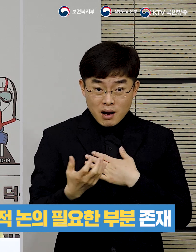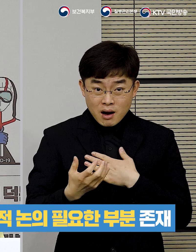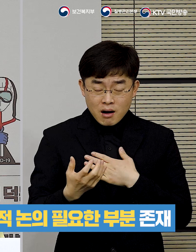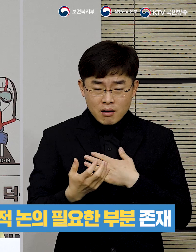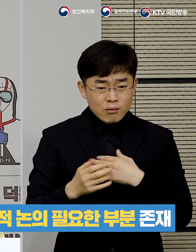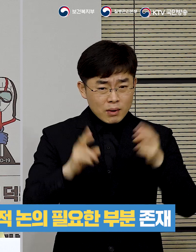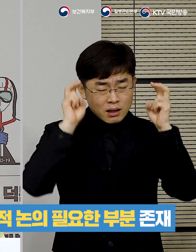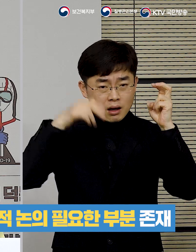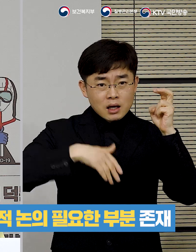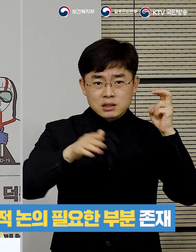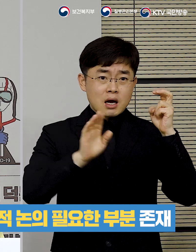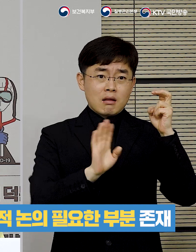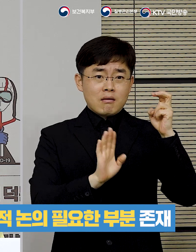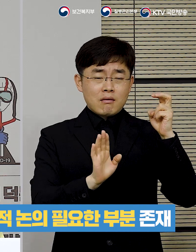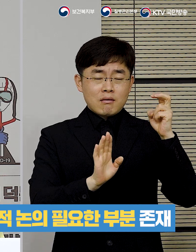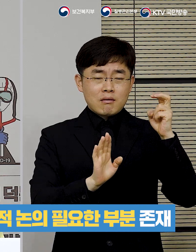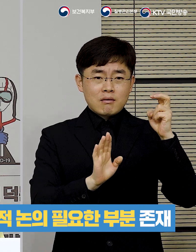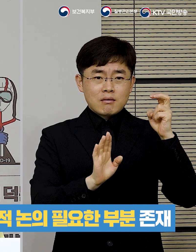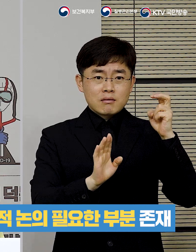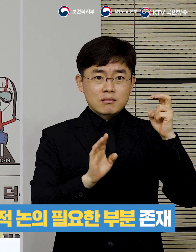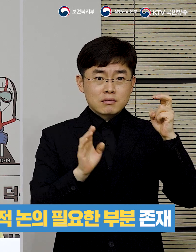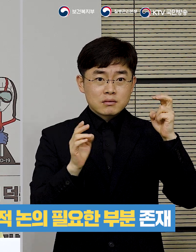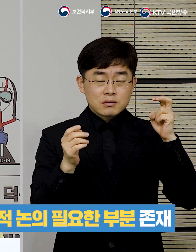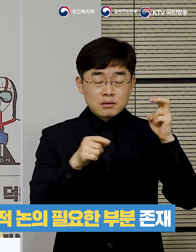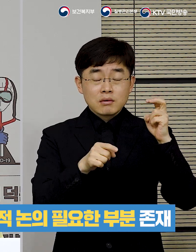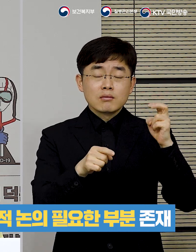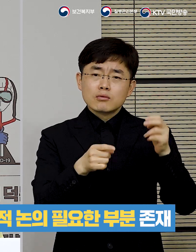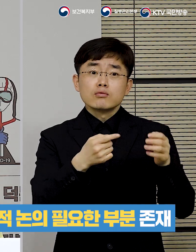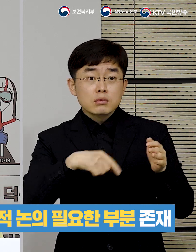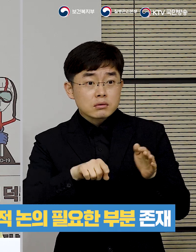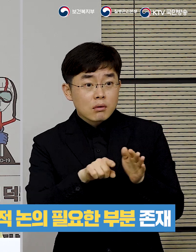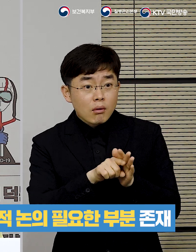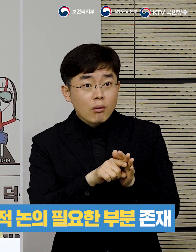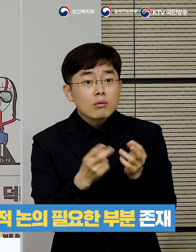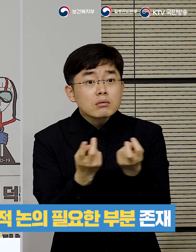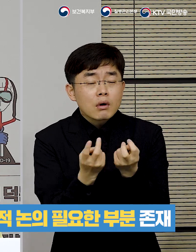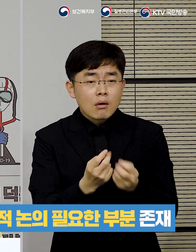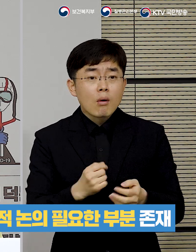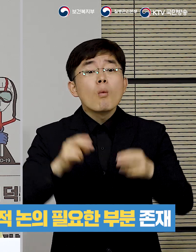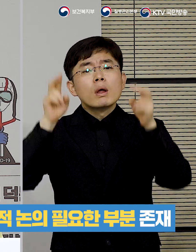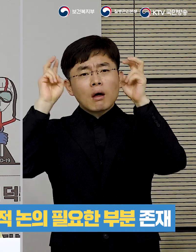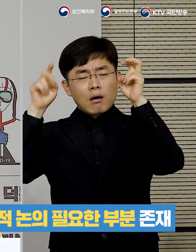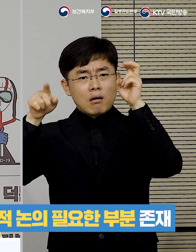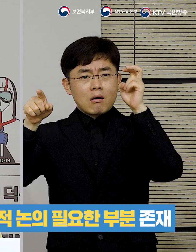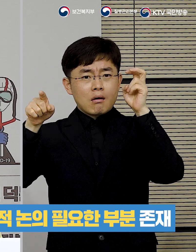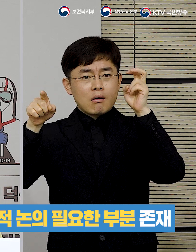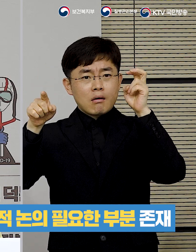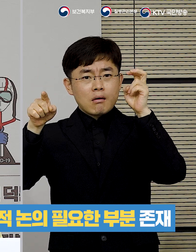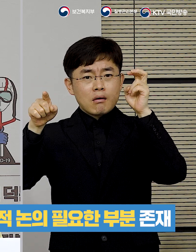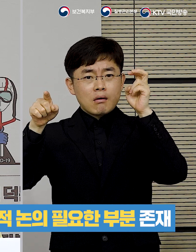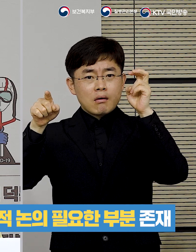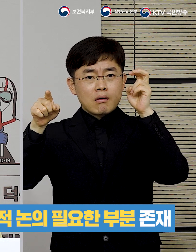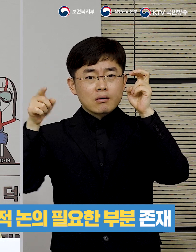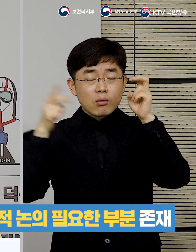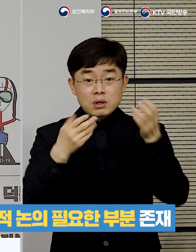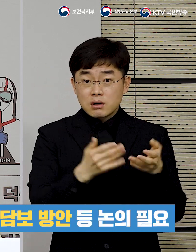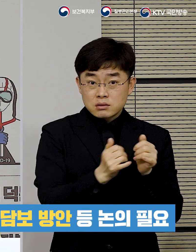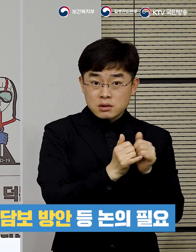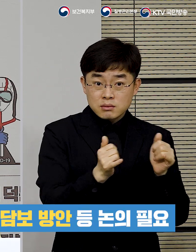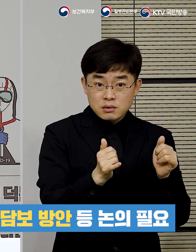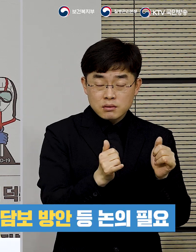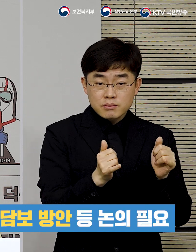몸이 불편할 경우 출근하지 않거나 할 수 있도록 하기 위해서는 개별 기업이나